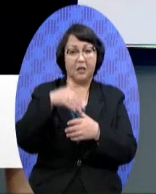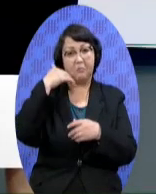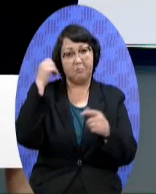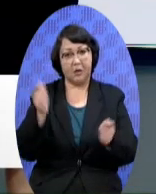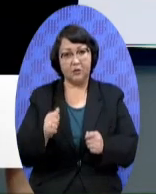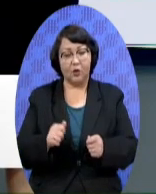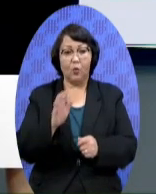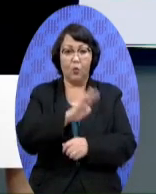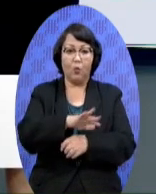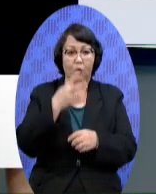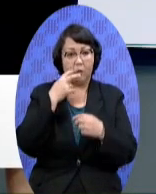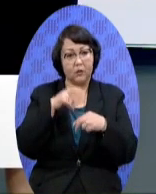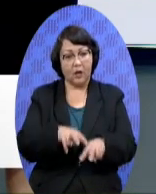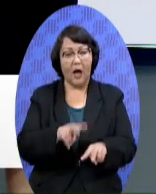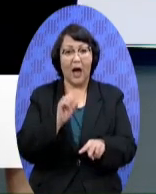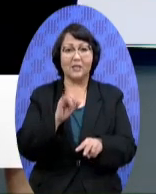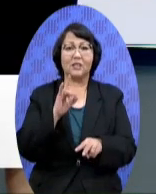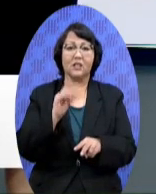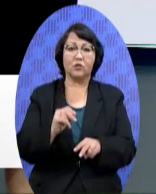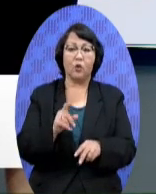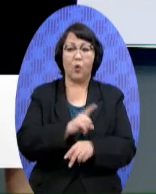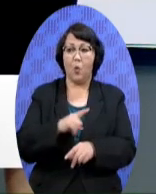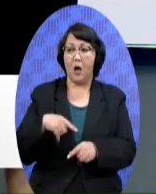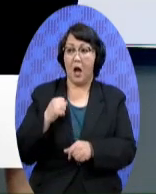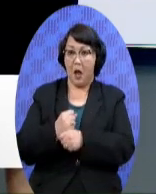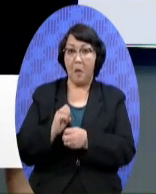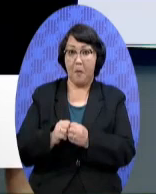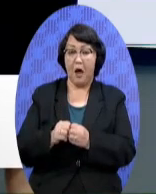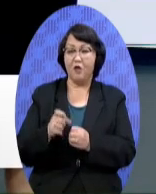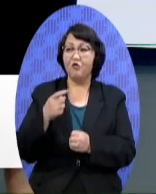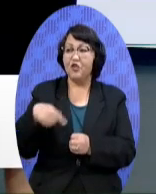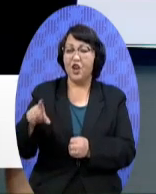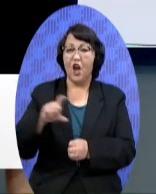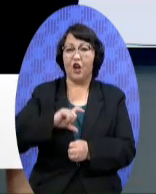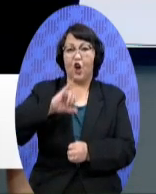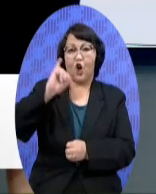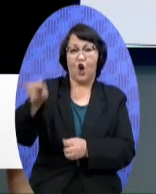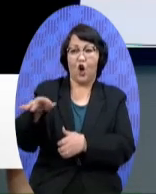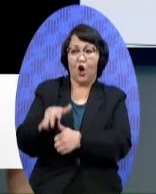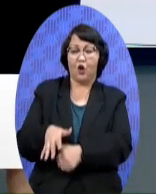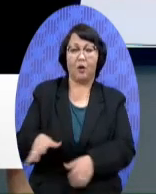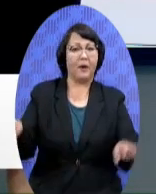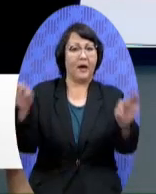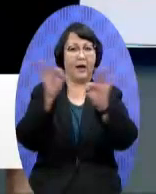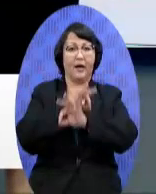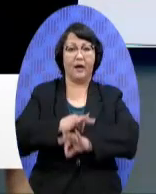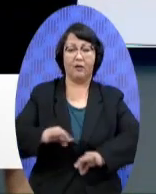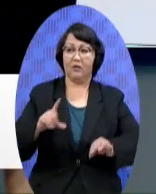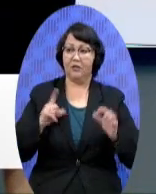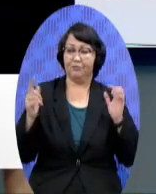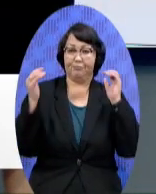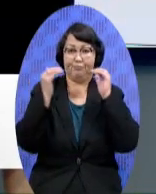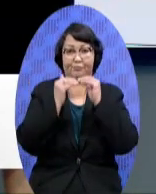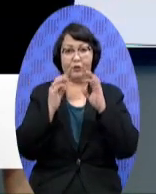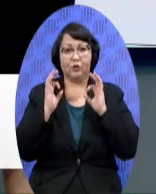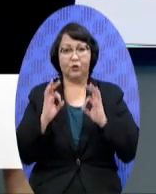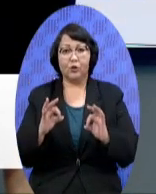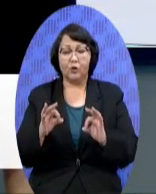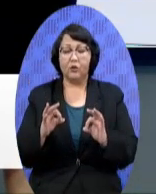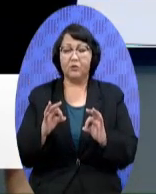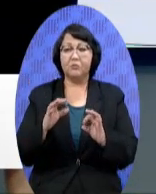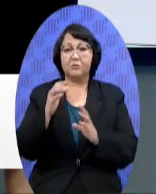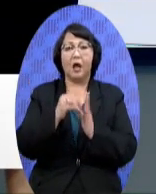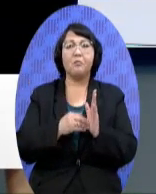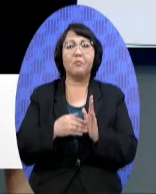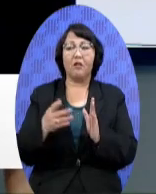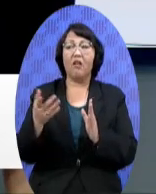тасрагч, хуваарь ажил олгогч нар бол одоо нэгнийхээ эрх ашигыг одоо хохироохгүй байх ийм одоо орчин нөхцөл үрдэж байгаа гэсэн ийм тайлбарыг